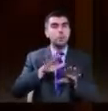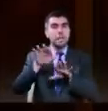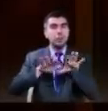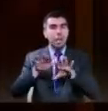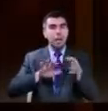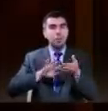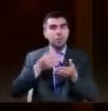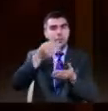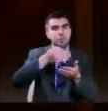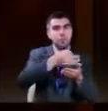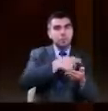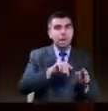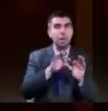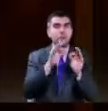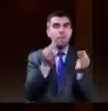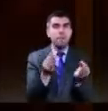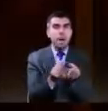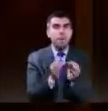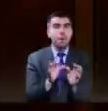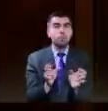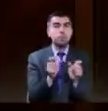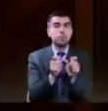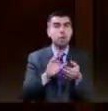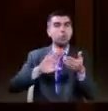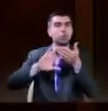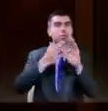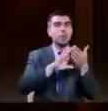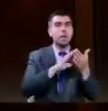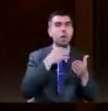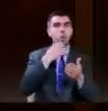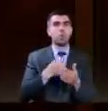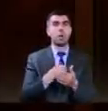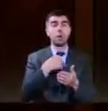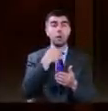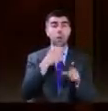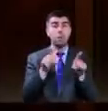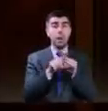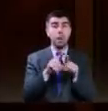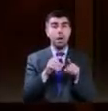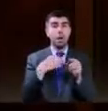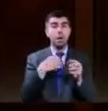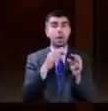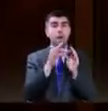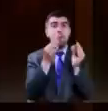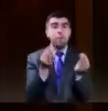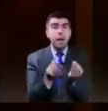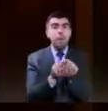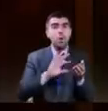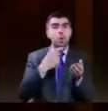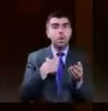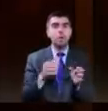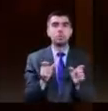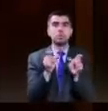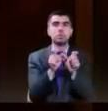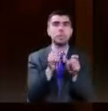عائلاتهم والمتكفلين بهم من أشخاص وجمعيات. ما عمرنا غادي نتخلاو على العائلات ديالنا، ولا العائلات ديالنا غيتخلاو